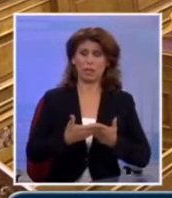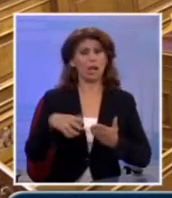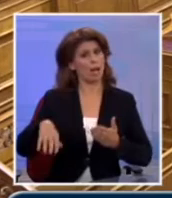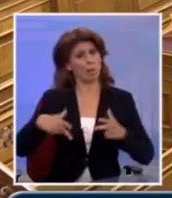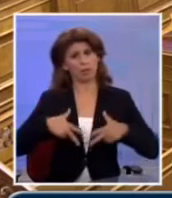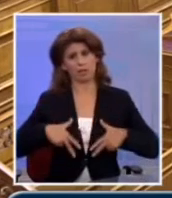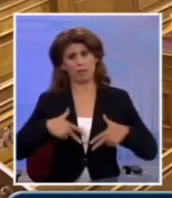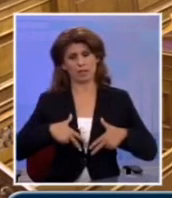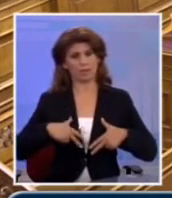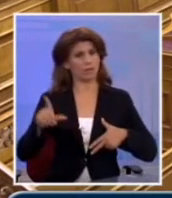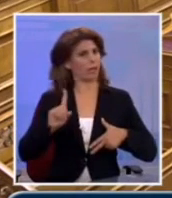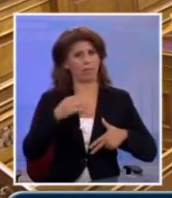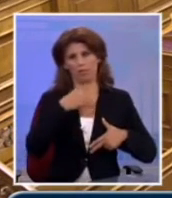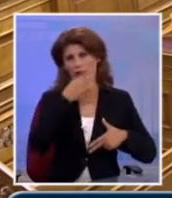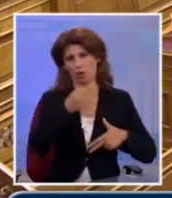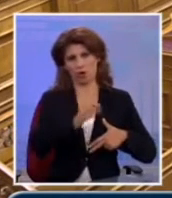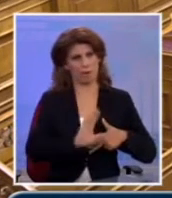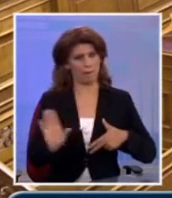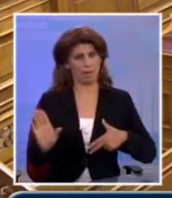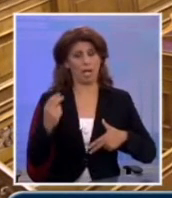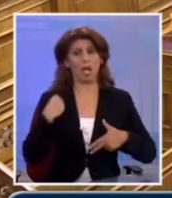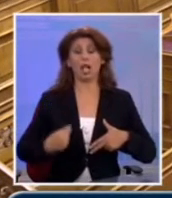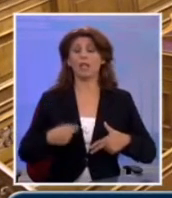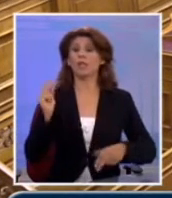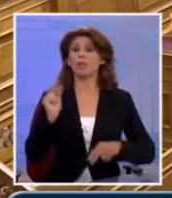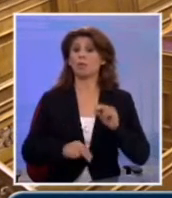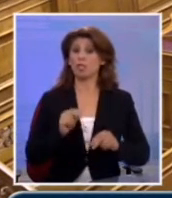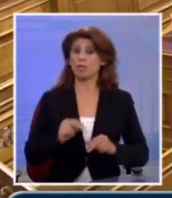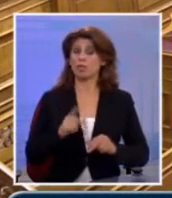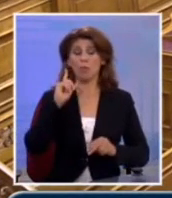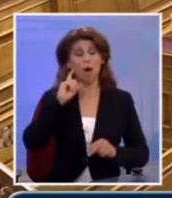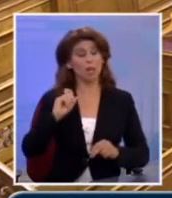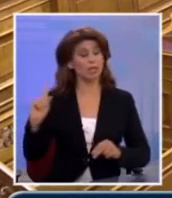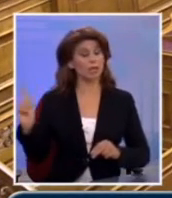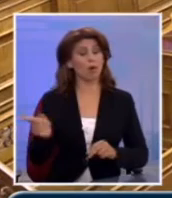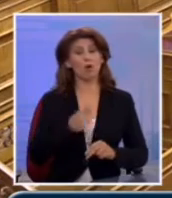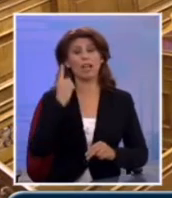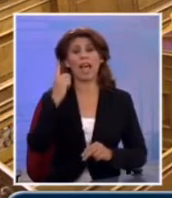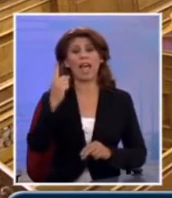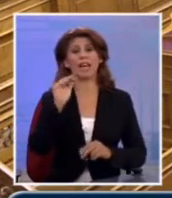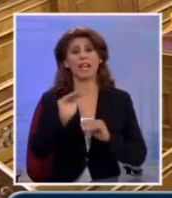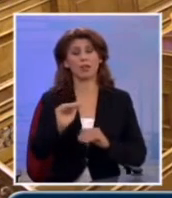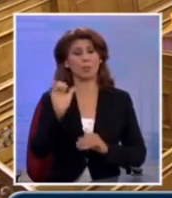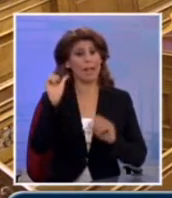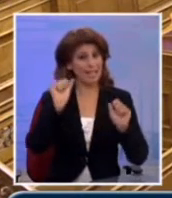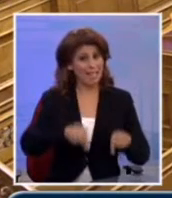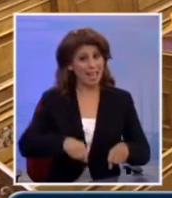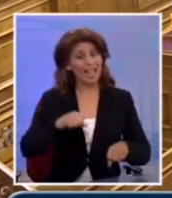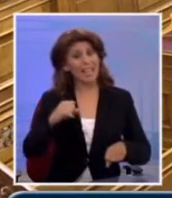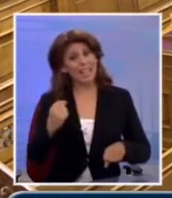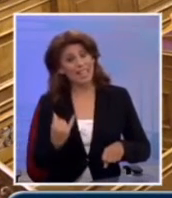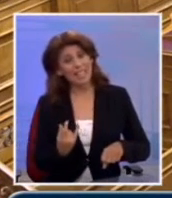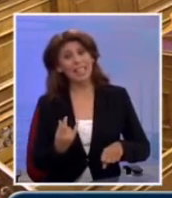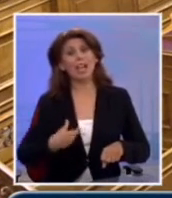κυβέρνησης. Δεν υπόθηκε κάτι τέτοιο. Το δημοψήφισμα, όπως όλοι γνωρίζουμε, έχει ένα ερώτημα, ναι ή όχι, στο τελεσίδιο